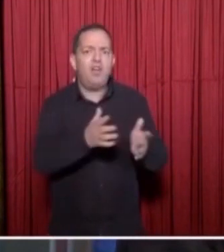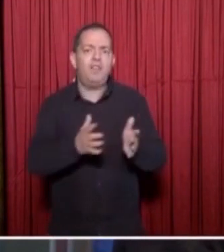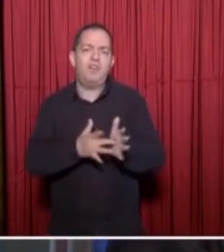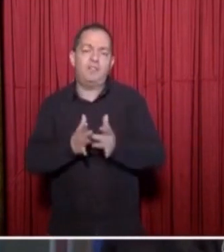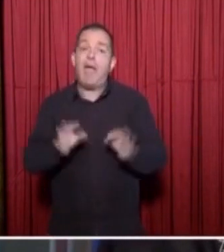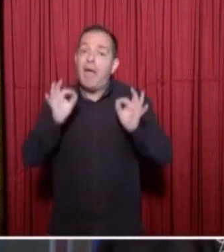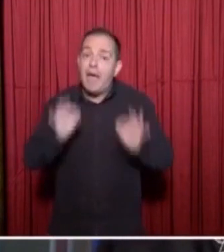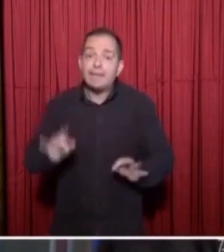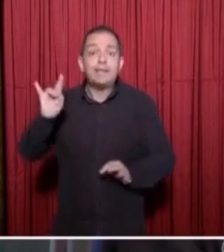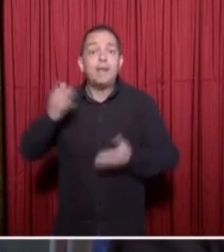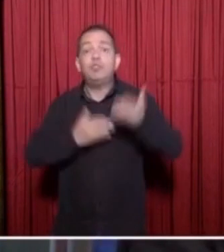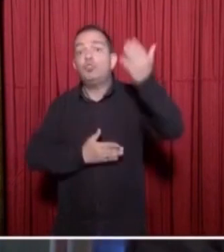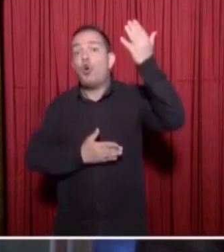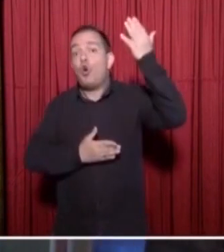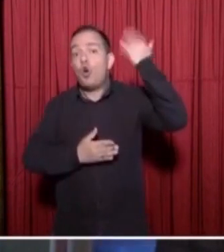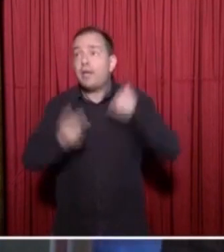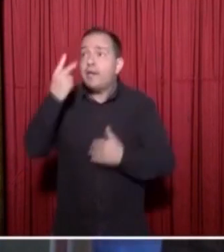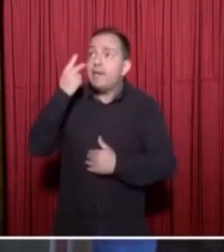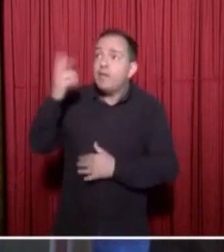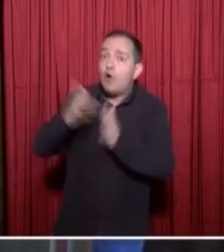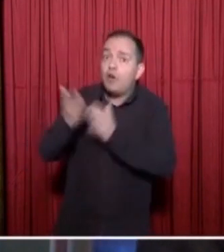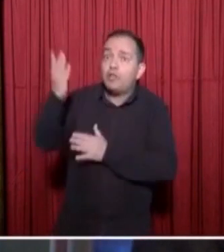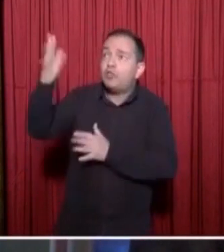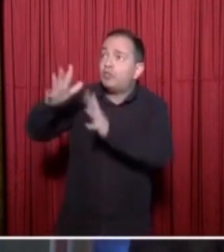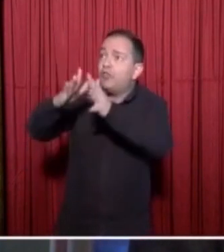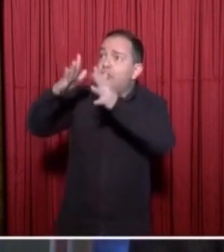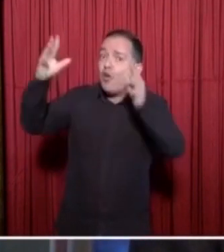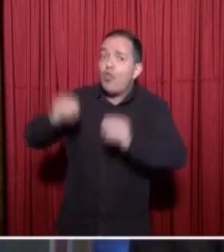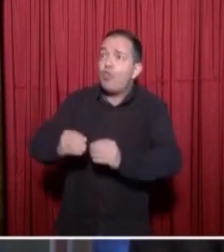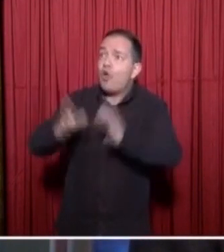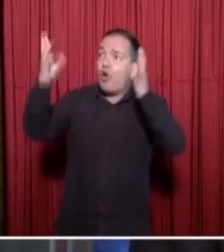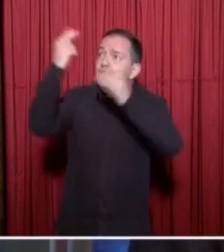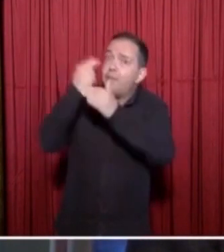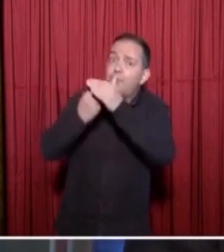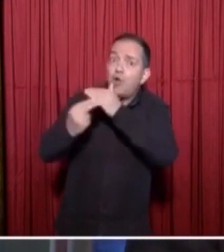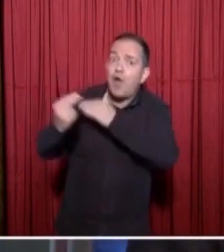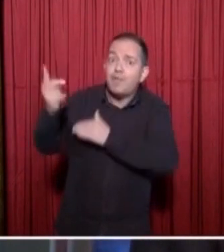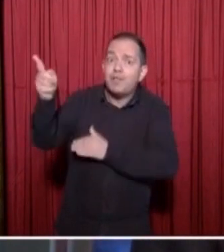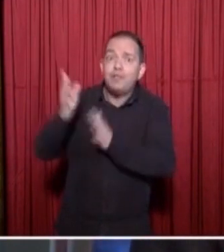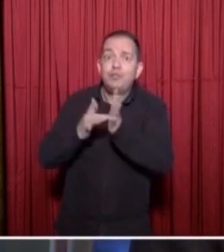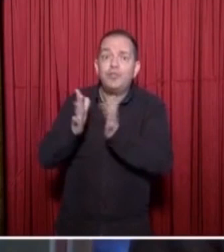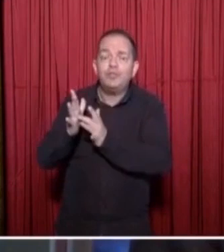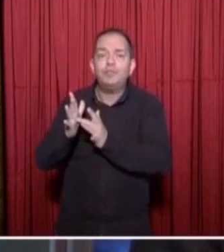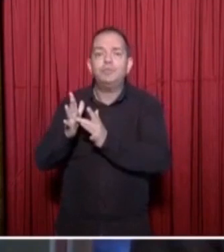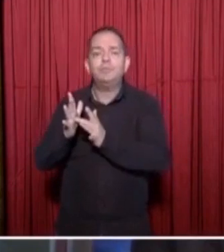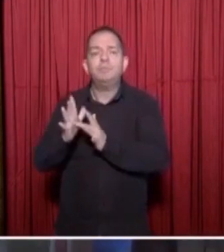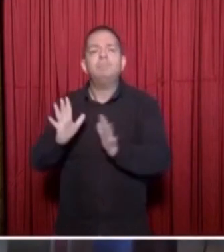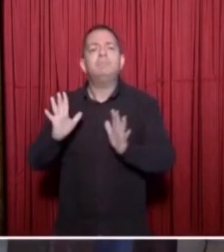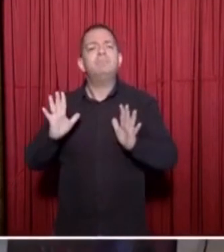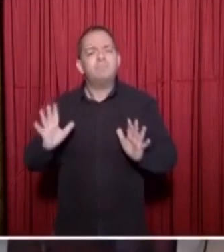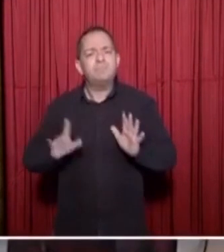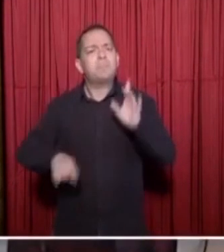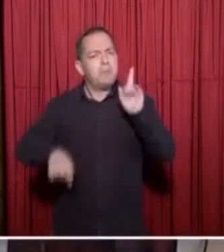είπεν Ισαΐας, ότε είδε την δόξαν αυτού, και λάλησεν περί αυτού. Όμως